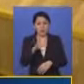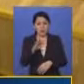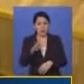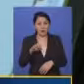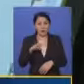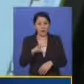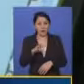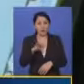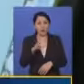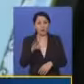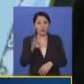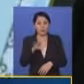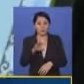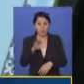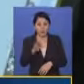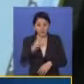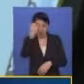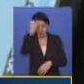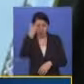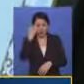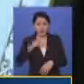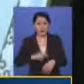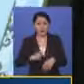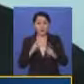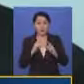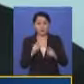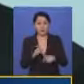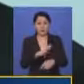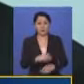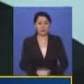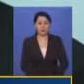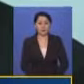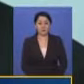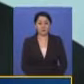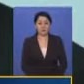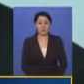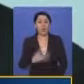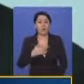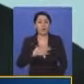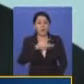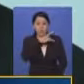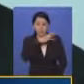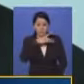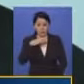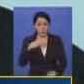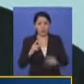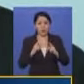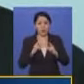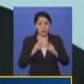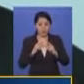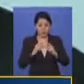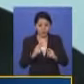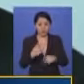Қаскербаев пен Леонид Рапацевич алғыс хаттармен марапатталды. У меня много наград. Менде көптеген марапат бар, бірақ бүгінгі марапаттың